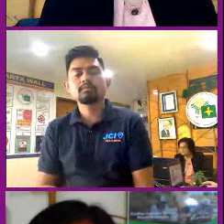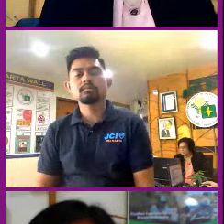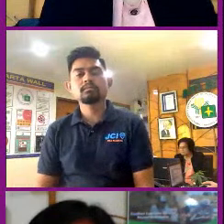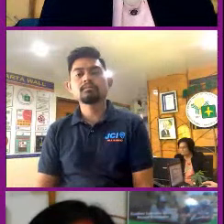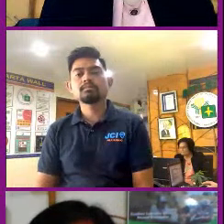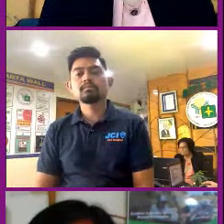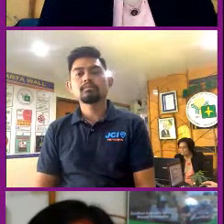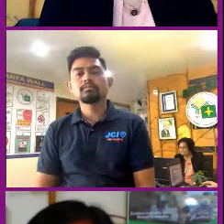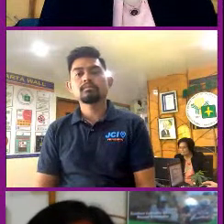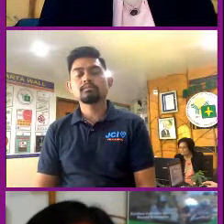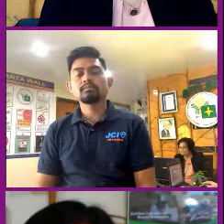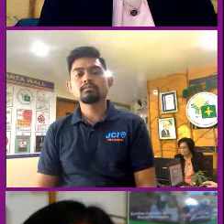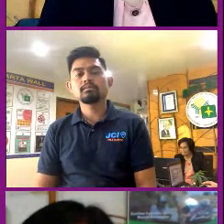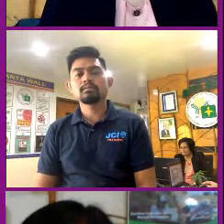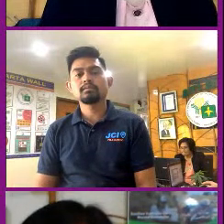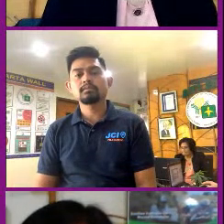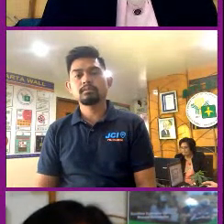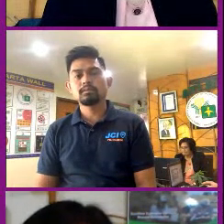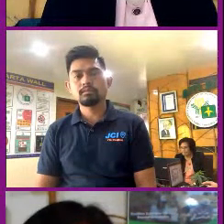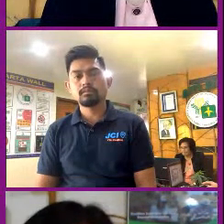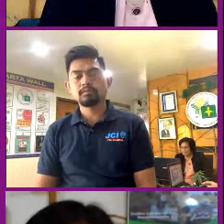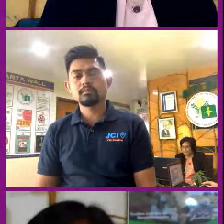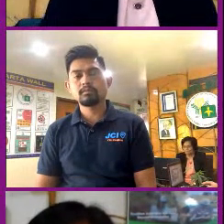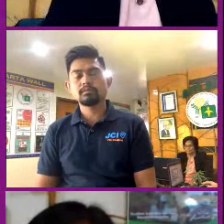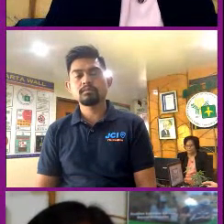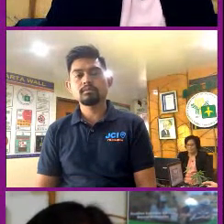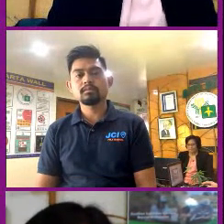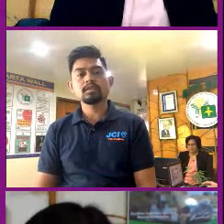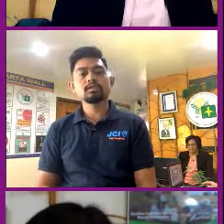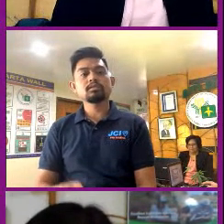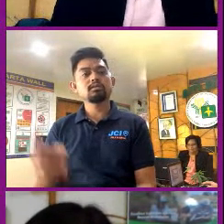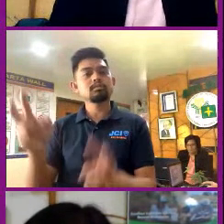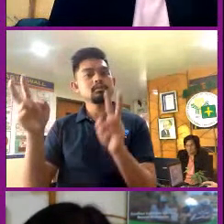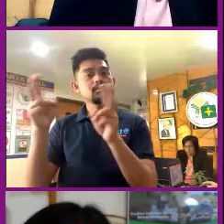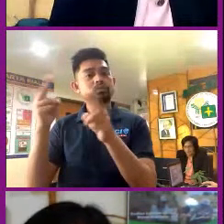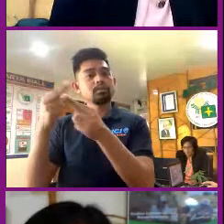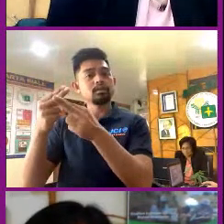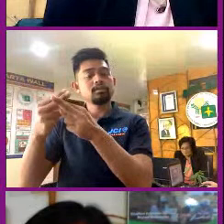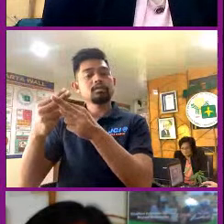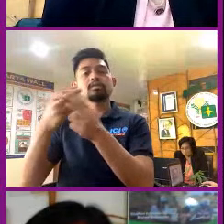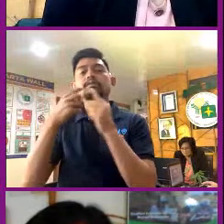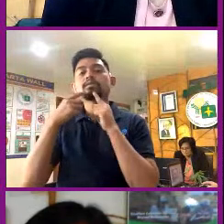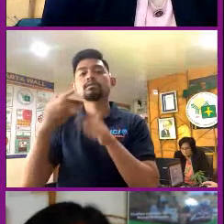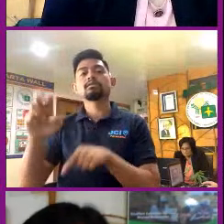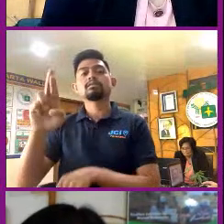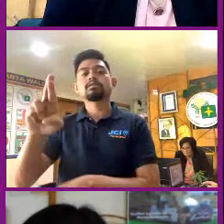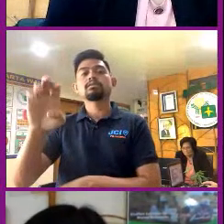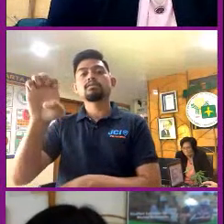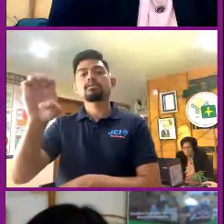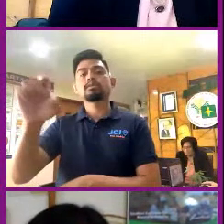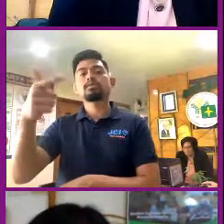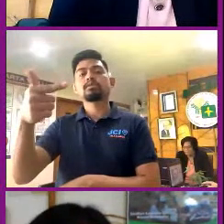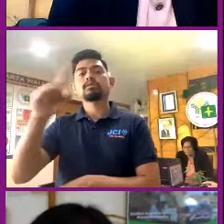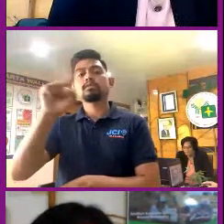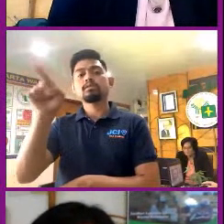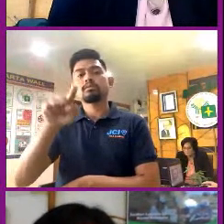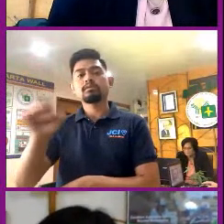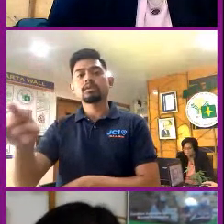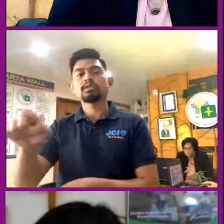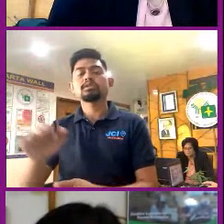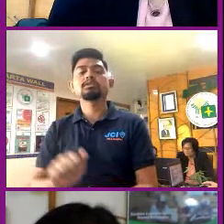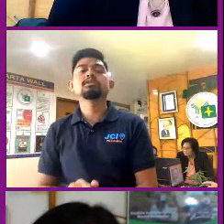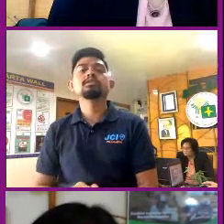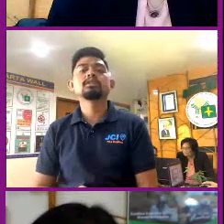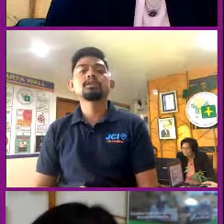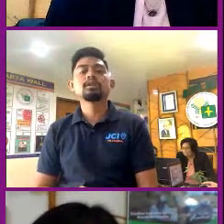aking ano. Yung kanina po ay si Reg, yung nag-answer. At ngayon naman po, doon si